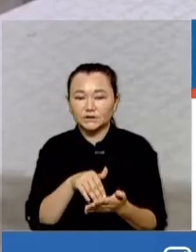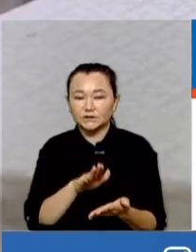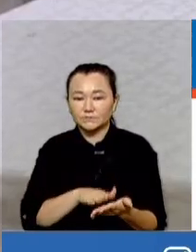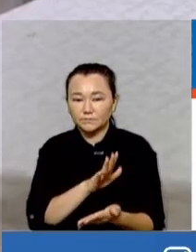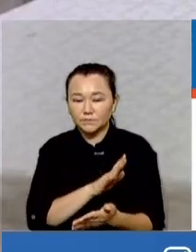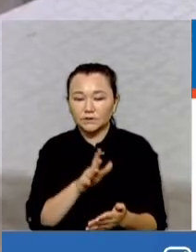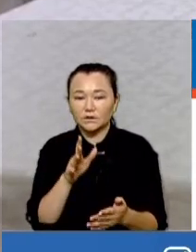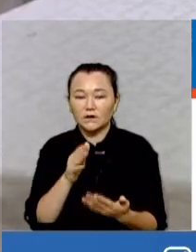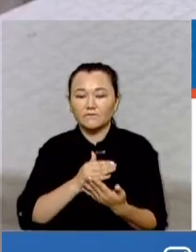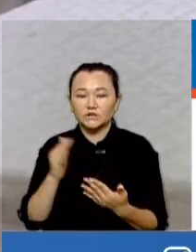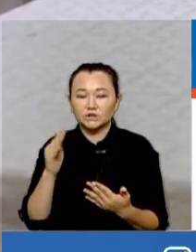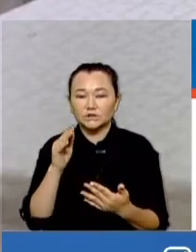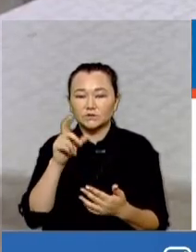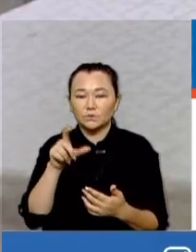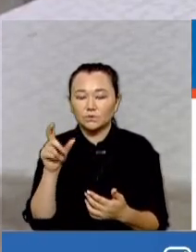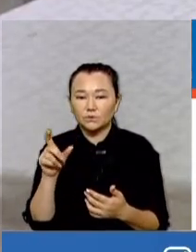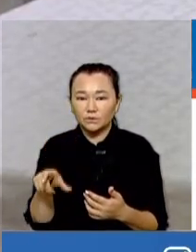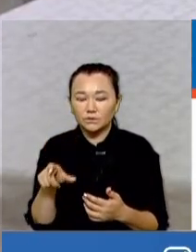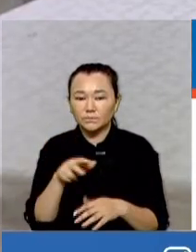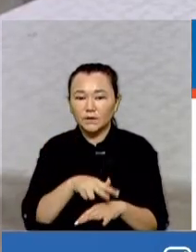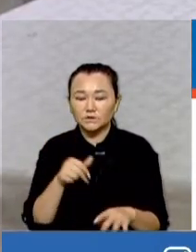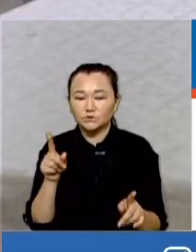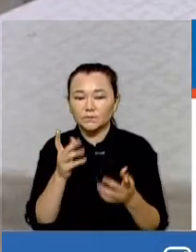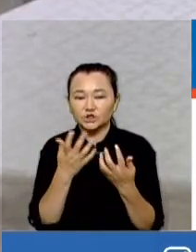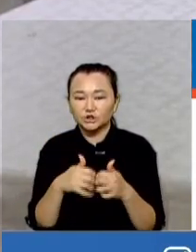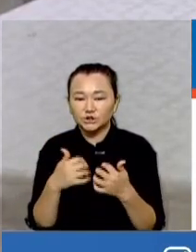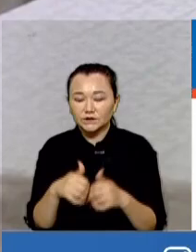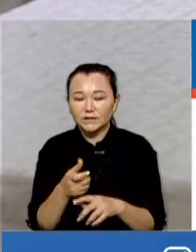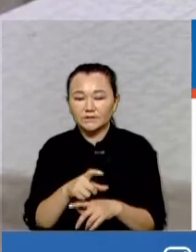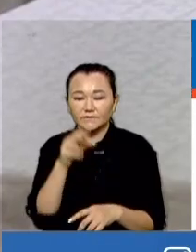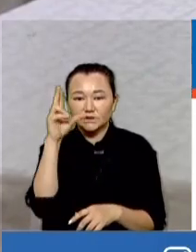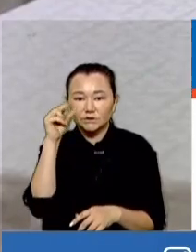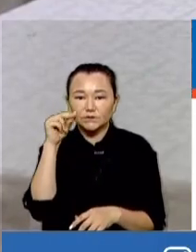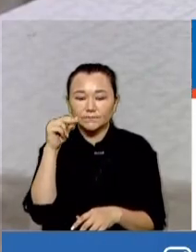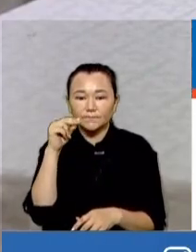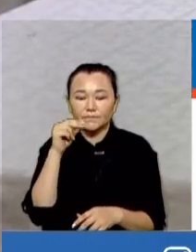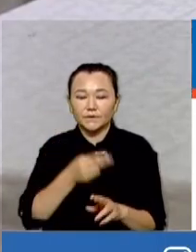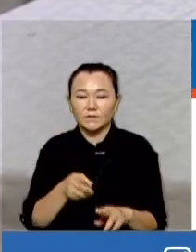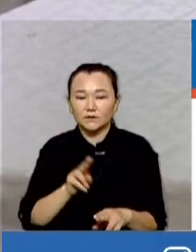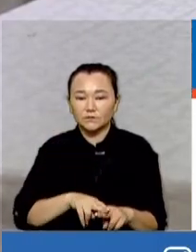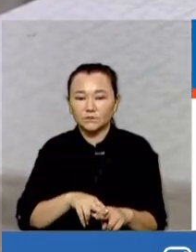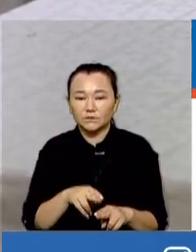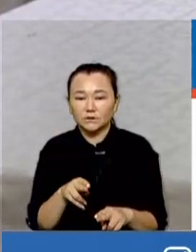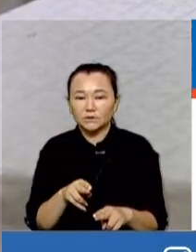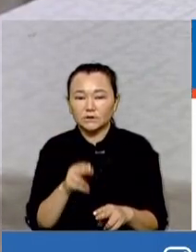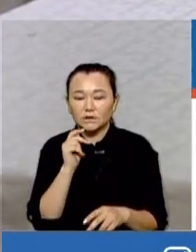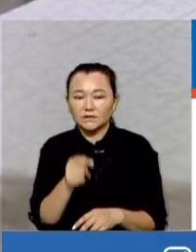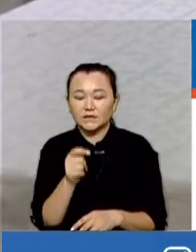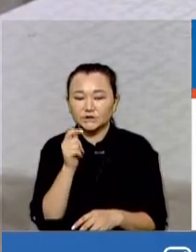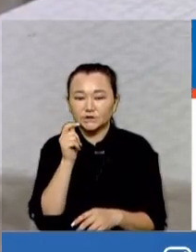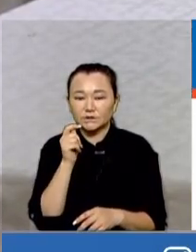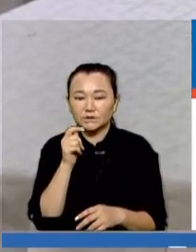соответственно, вышестоящие органы, чтобы при подсчете вот этого срока, который назначается